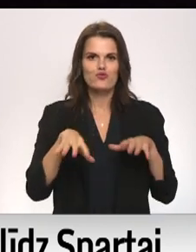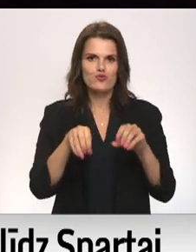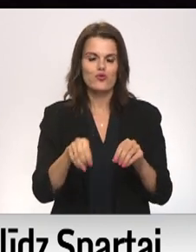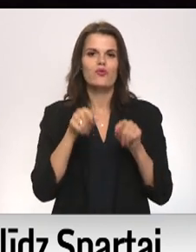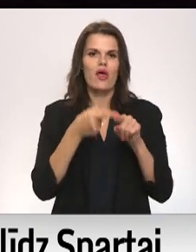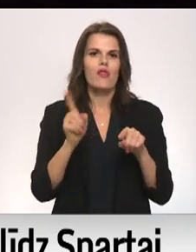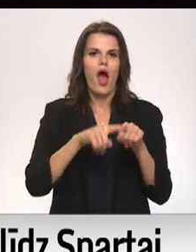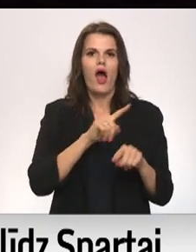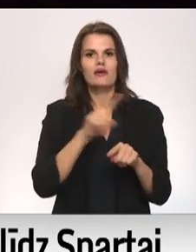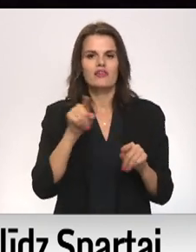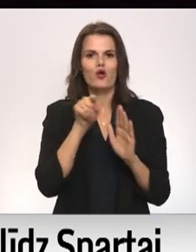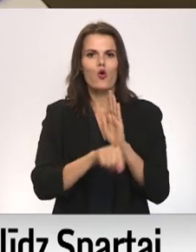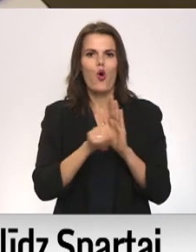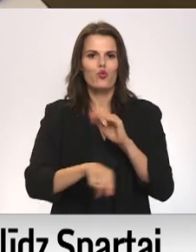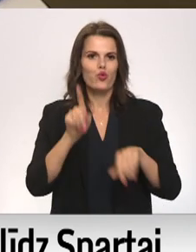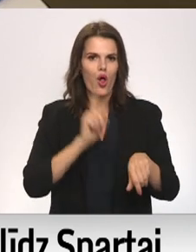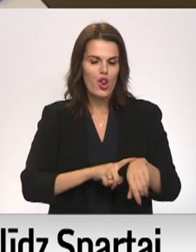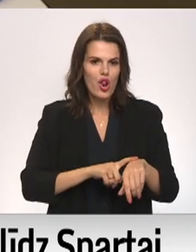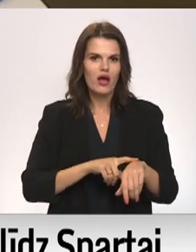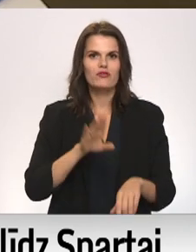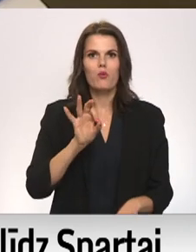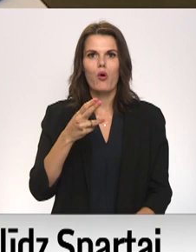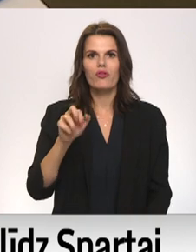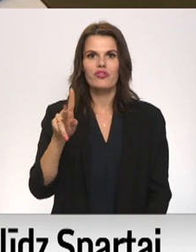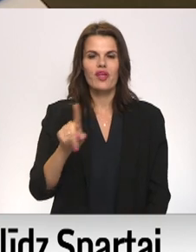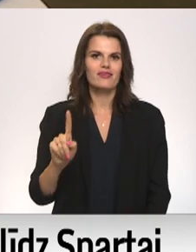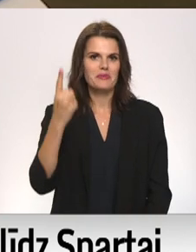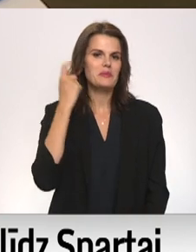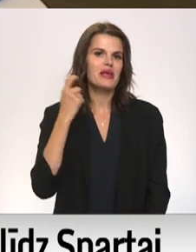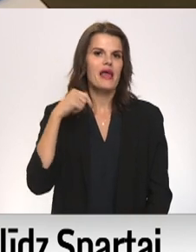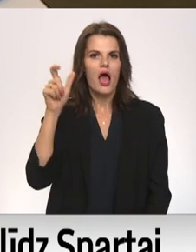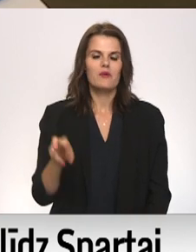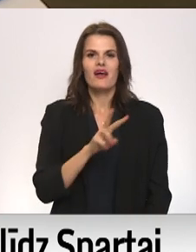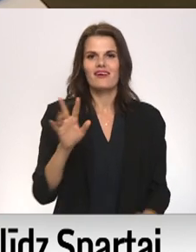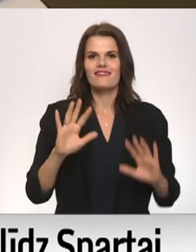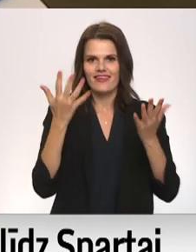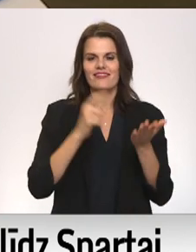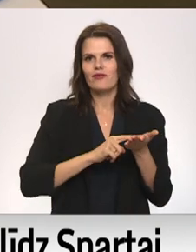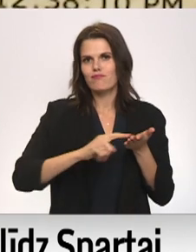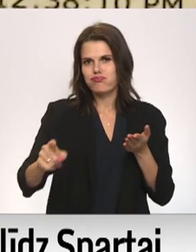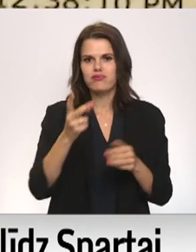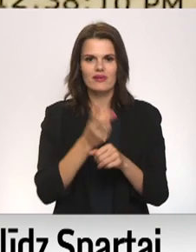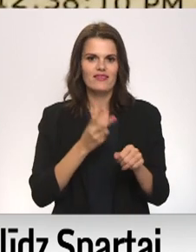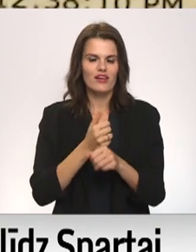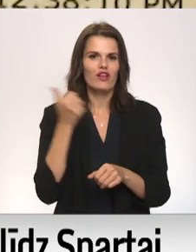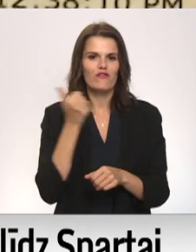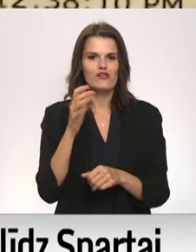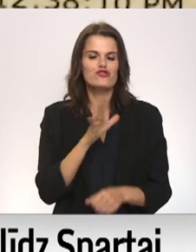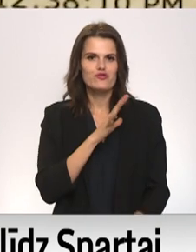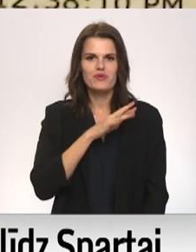ir Spartatlona kontrollaiks. Aivars Bondars ir pirmais jēkabpilietis, kuram izdevās veikt šo distanci. Viņš trasē